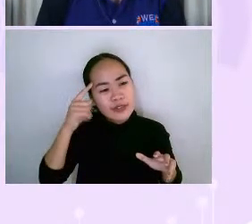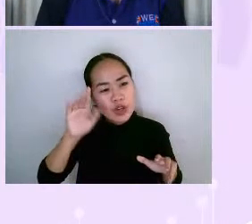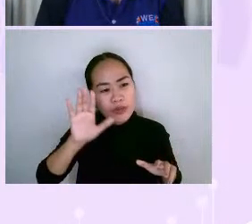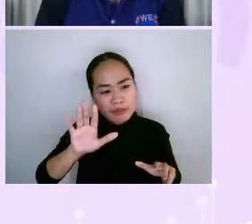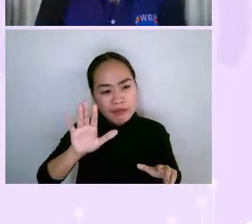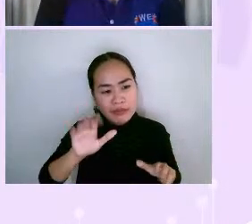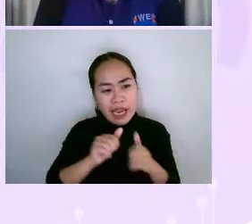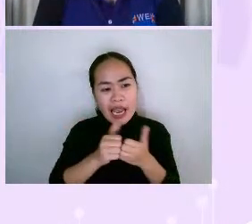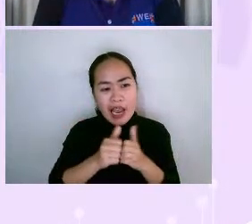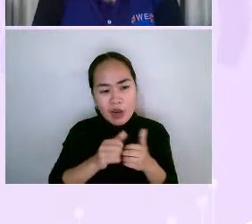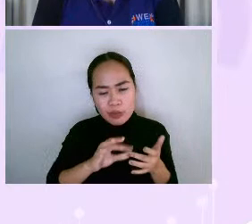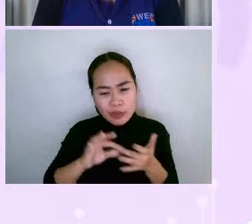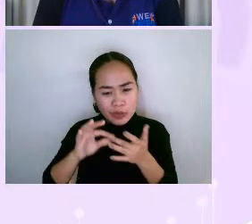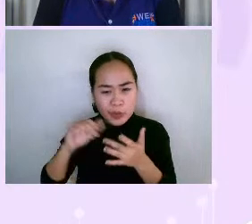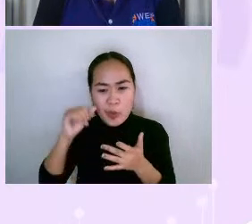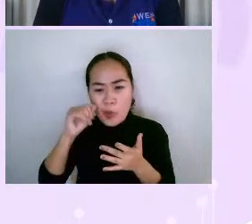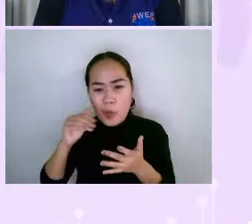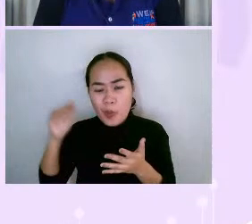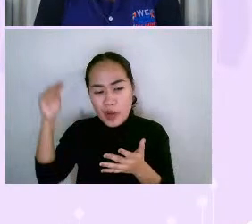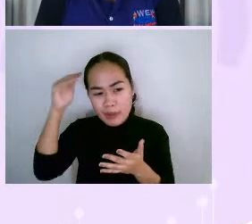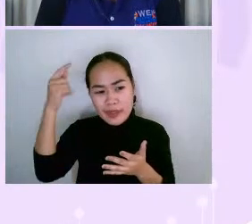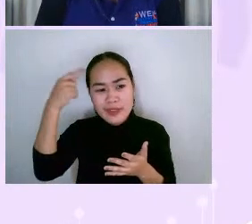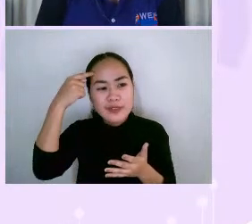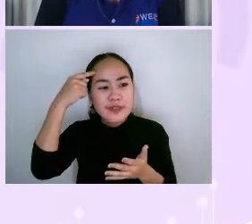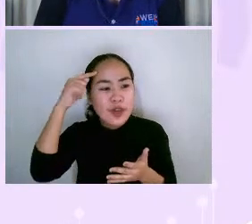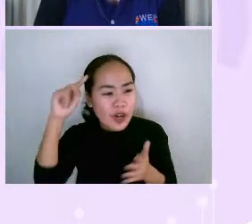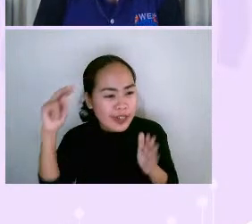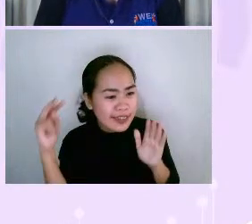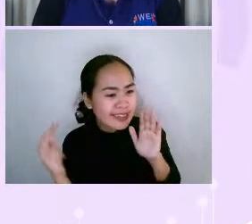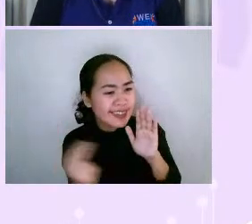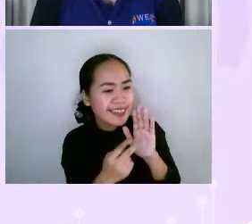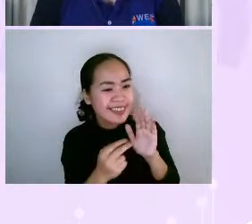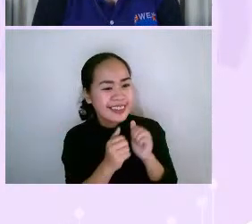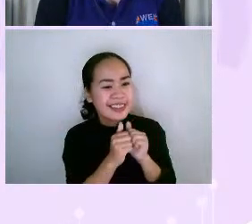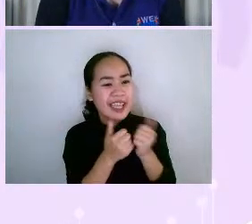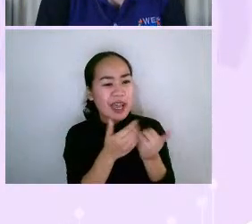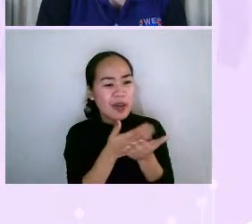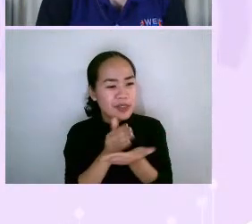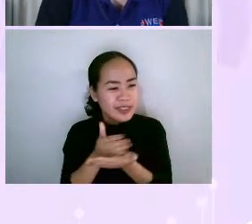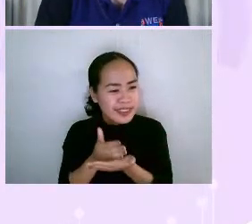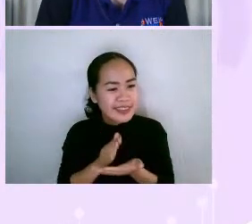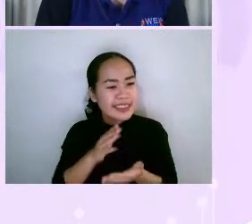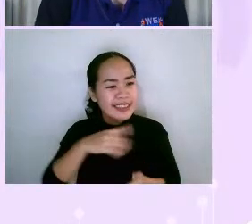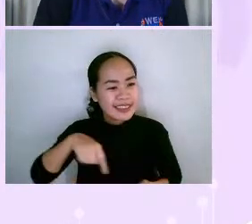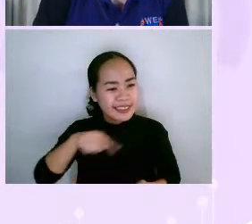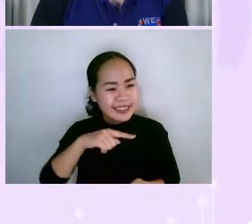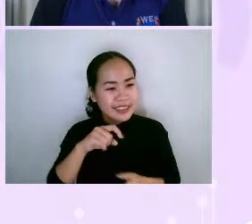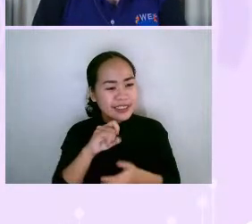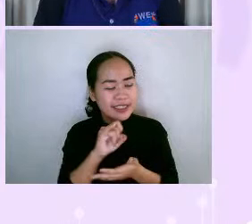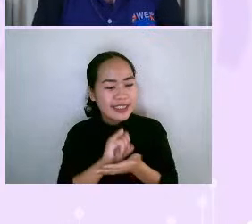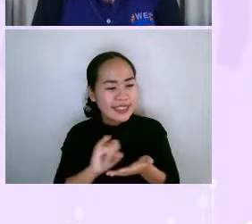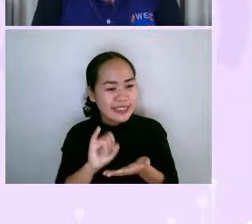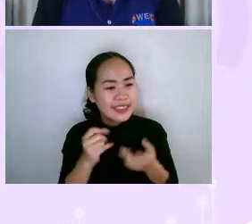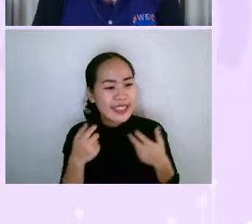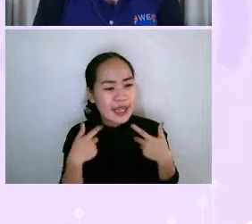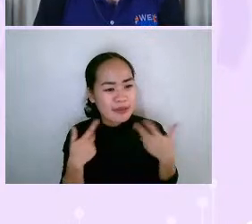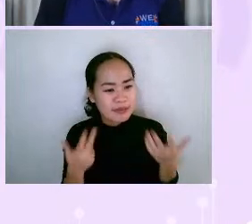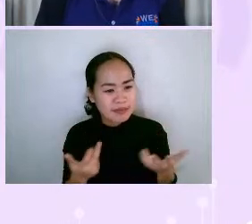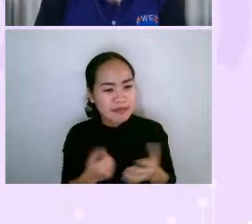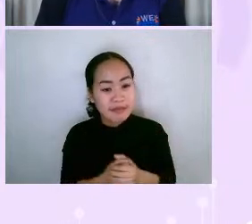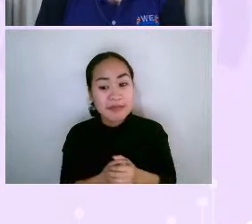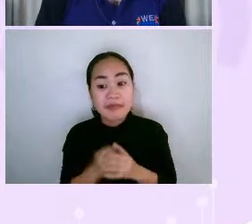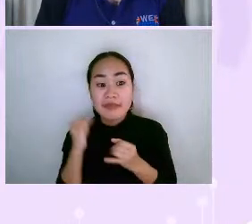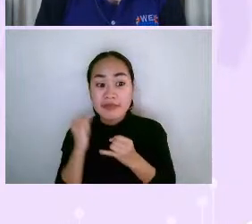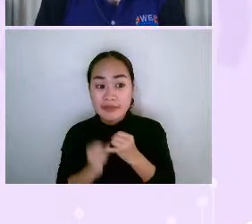sa ating mga kababaihan for recognizing their skills and contributions sa ating industry. Last but definitely not the least, we'll